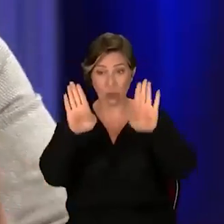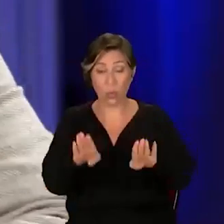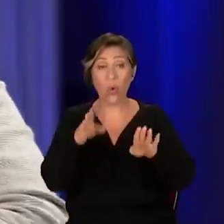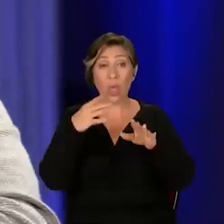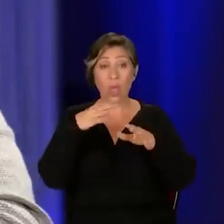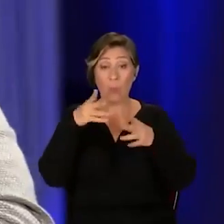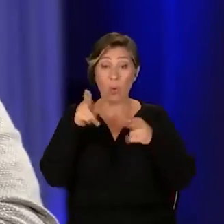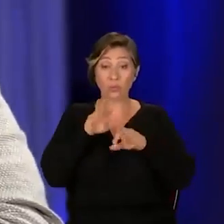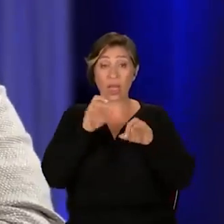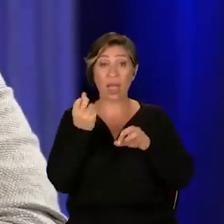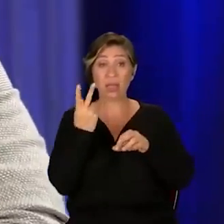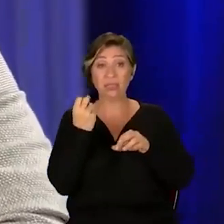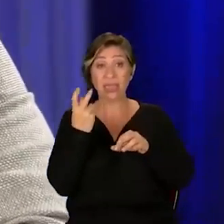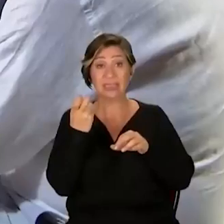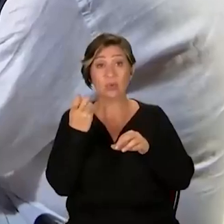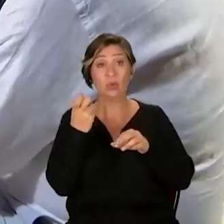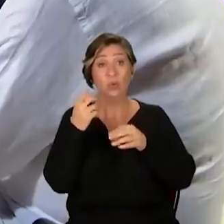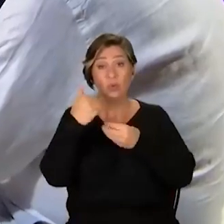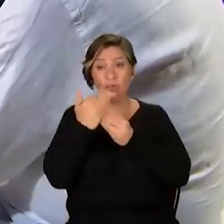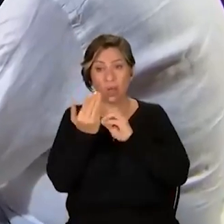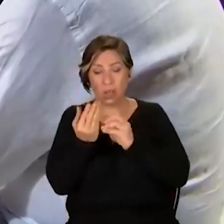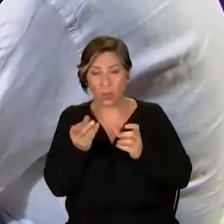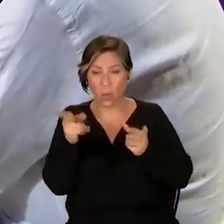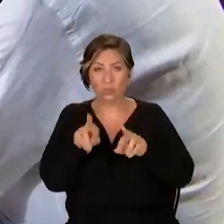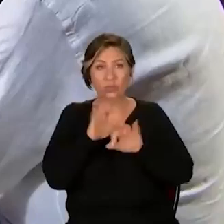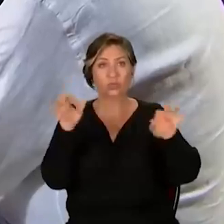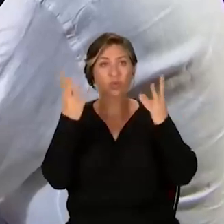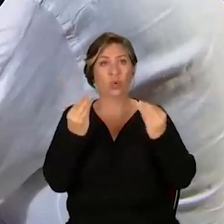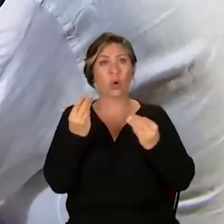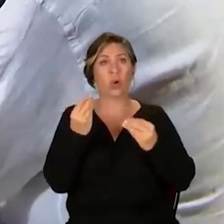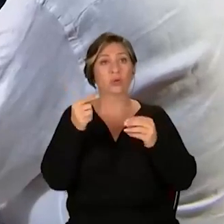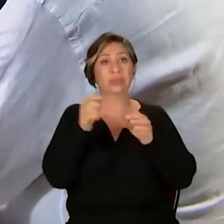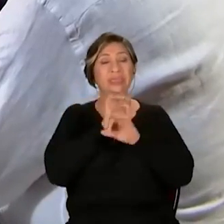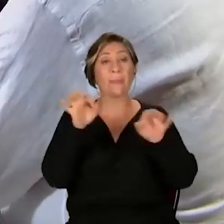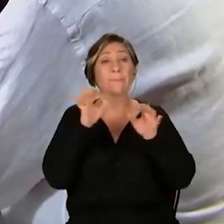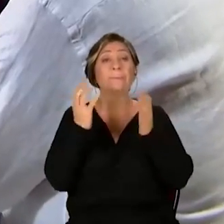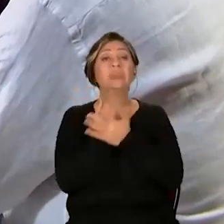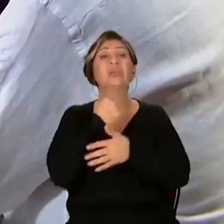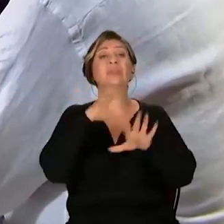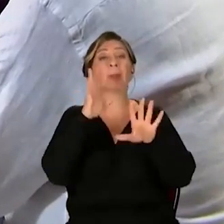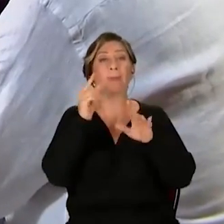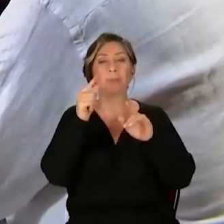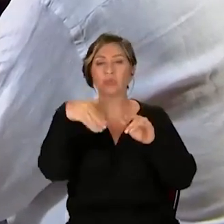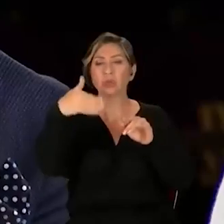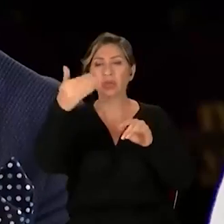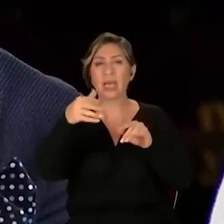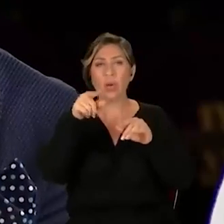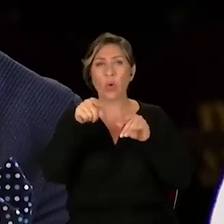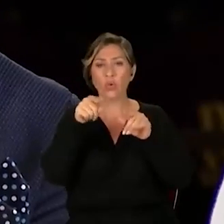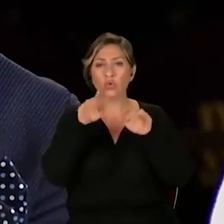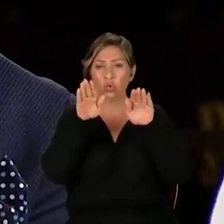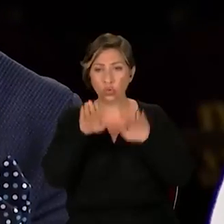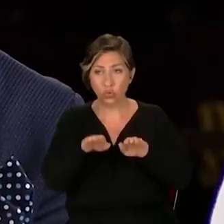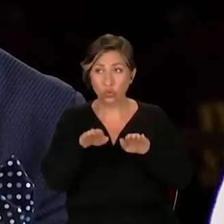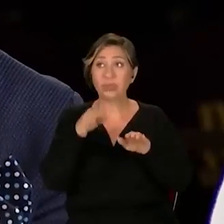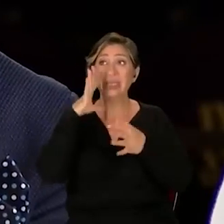öbür tarafta kanser hücreleri de ölümsüz oluyor. O yüzden şu an hani henüz tam beceremediler ama bir süre sonra telomeraz aktivitesini